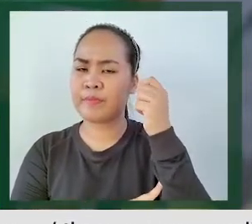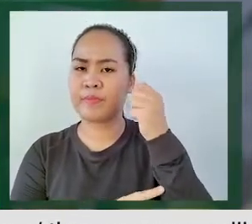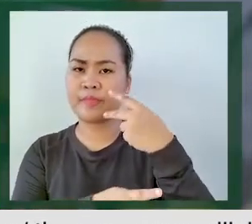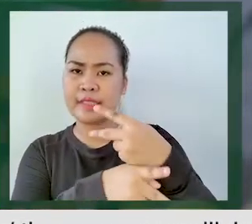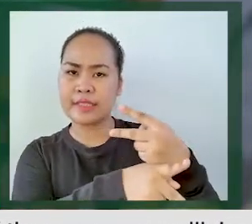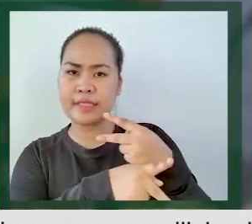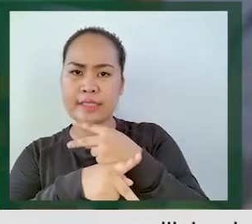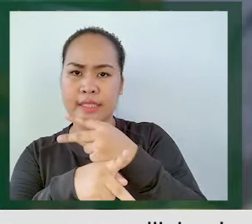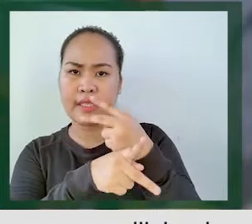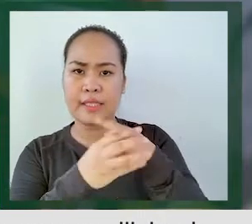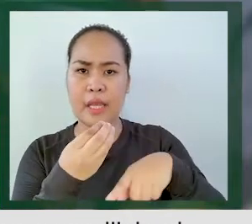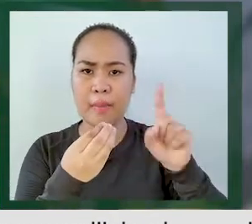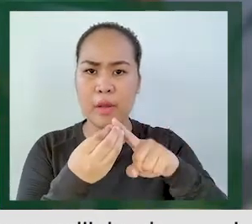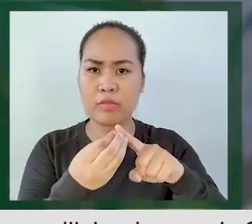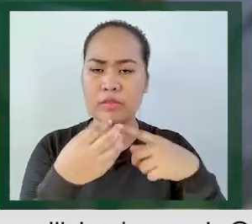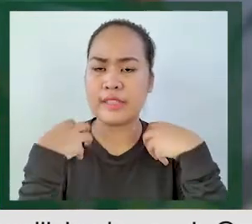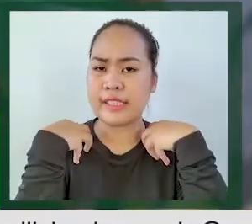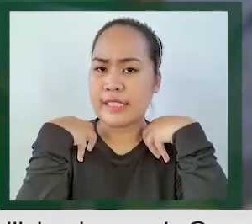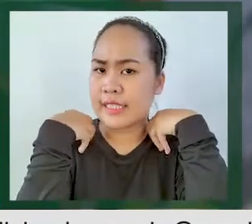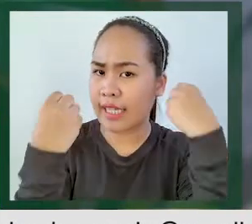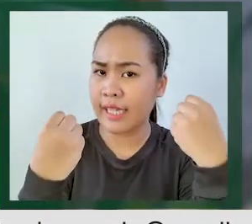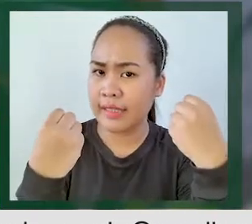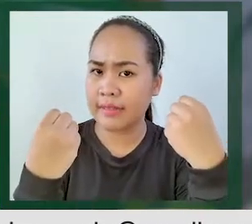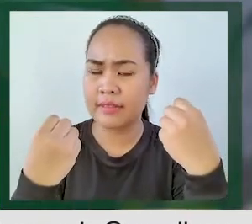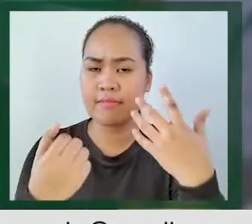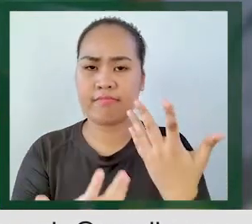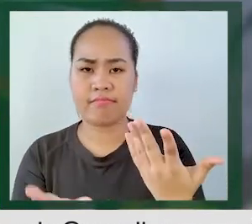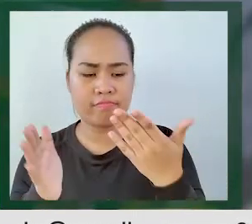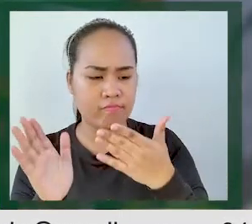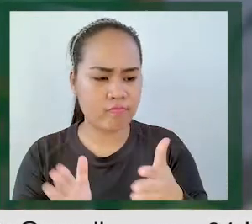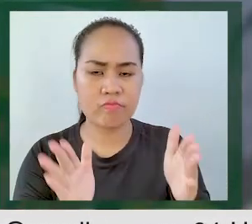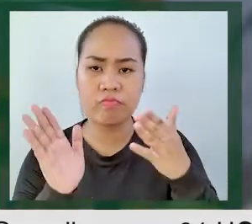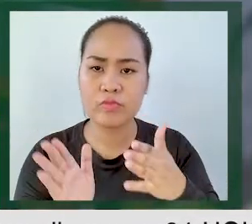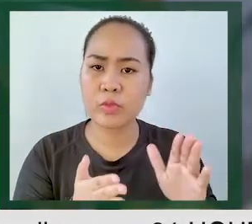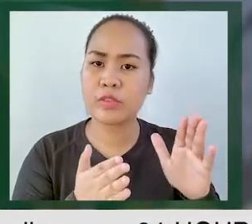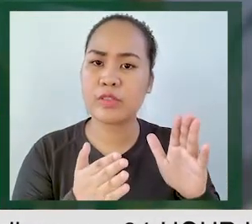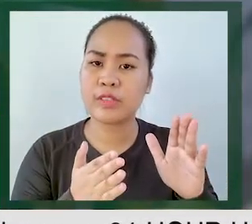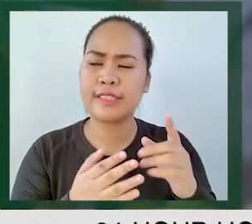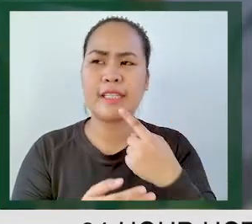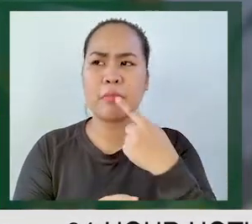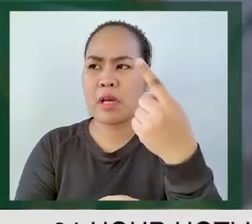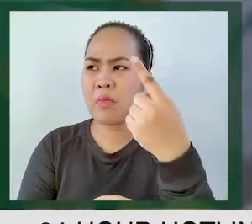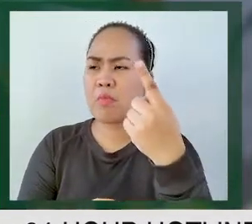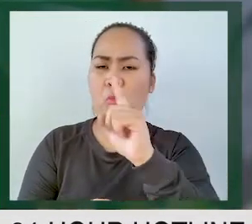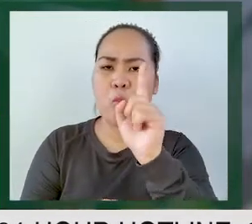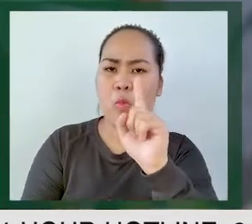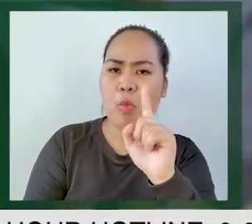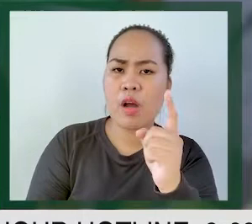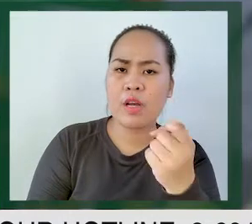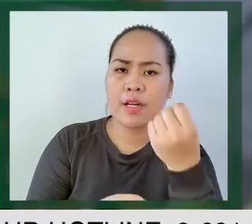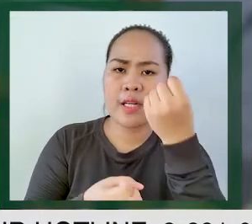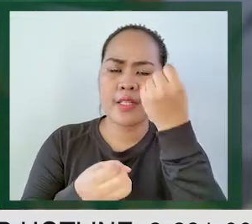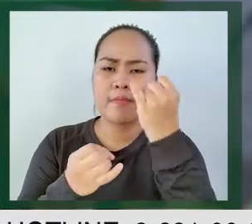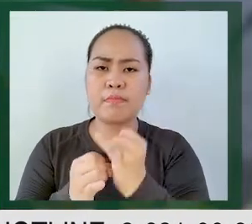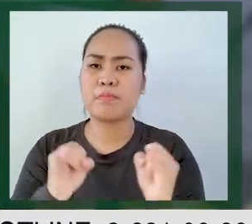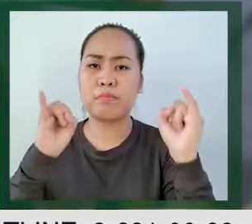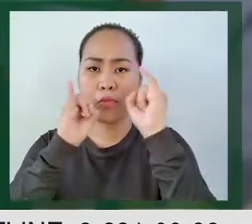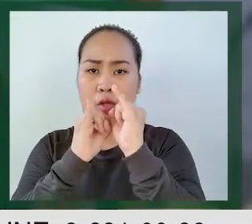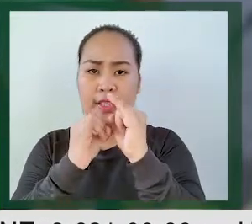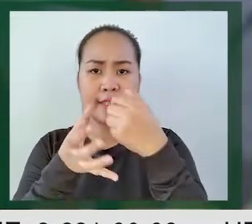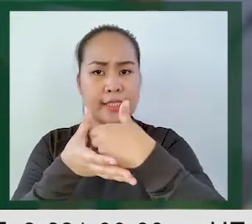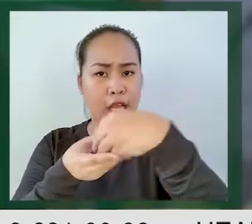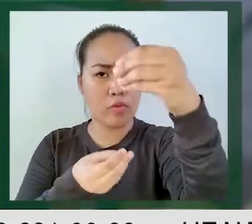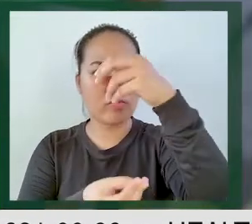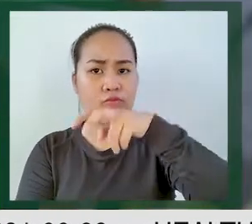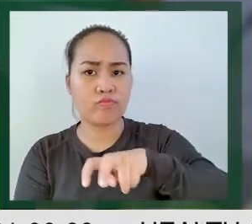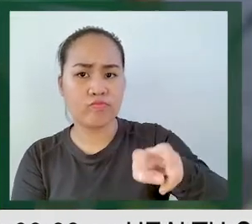travel, sabi ko nga, kung maari maggrocery ka, bangko ka, isang biyahe yan na lahat para isang labasan ka na ng iyong tahanan,